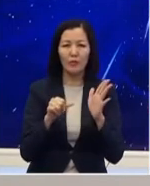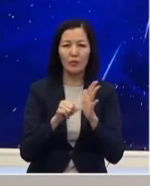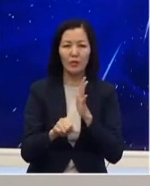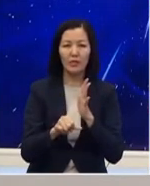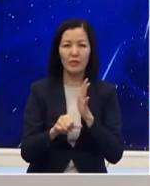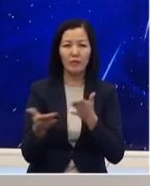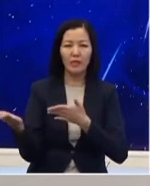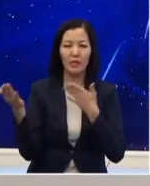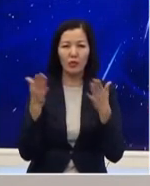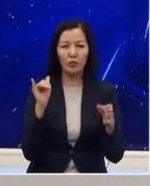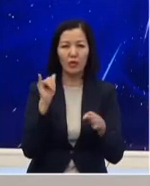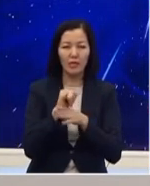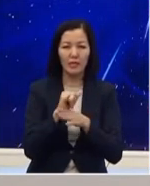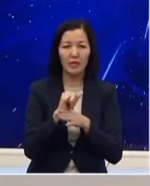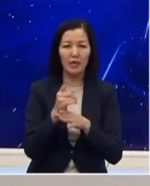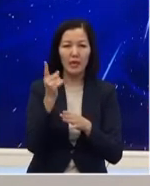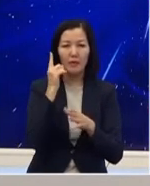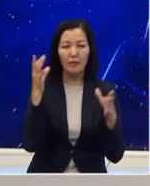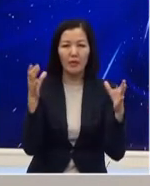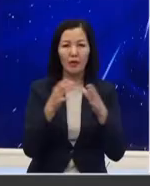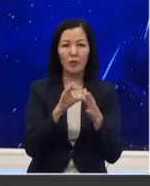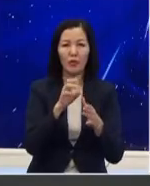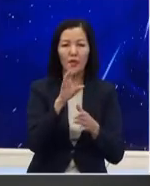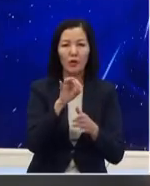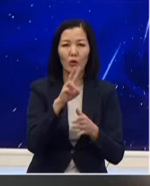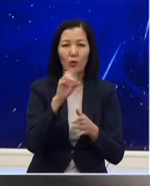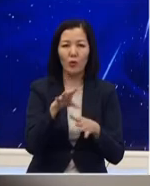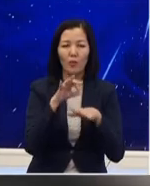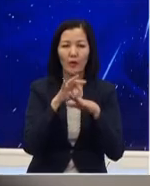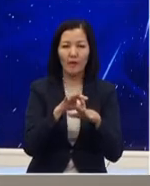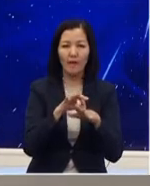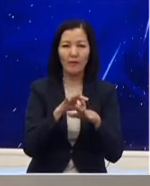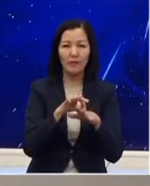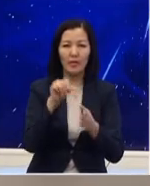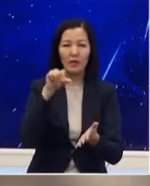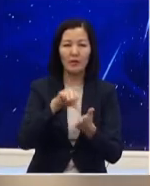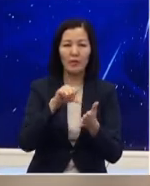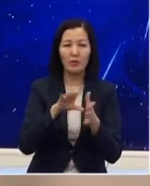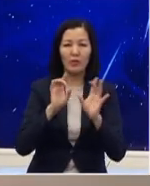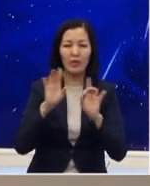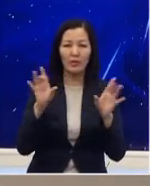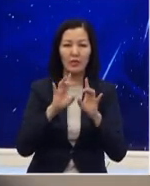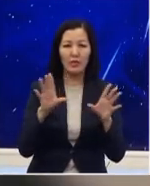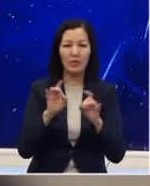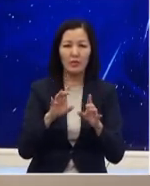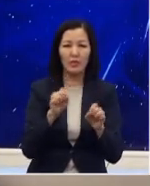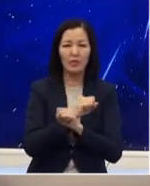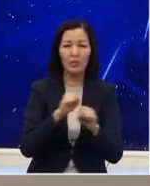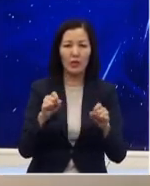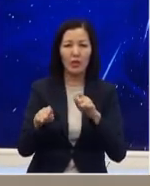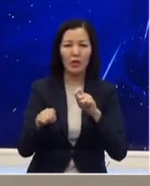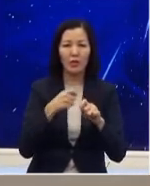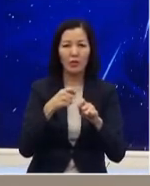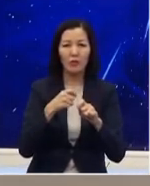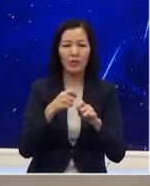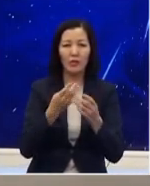и приглашенных гостей. Мобильная группа Отрарского РОП провела с присутствующими разъяснительную беседу о недопустимости